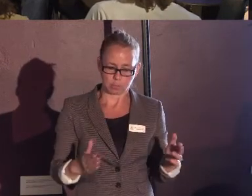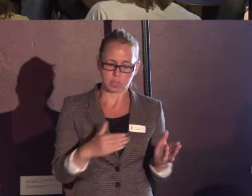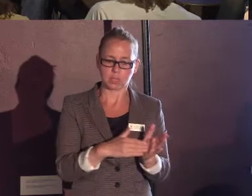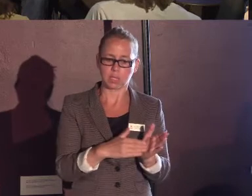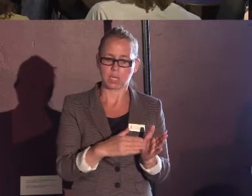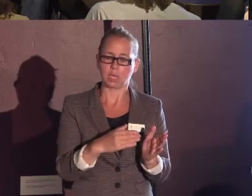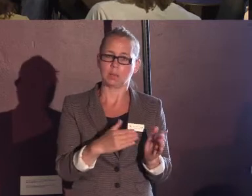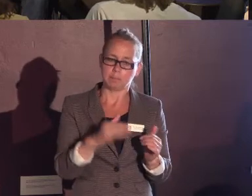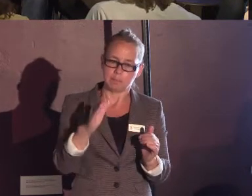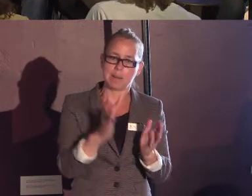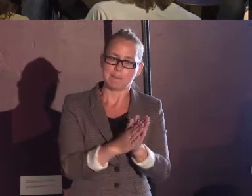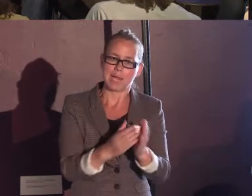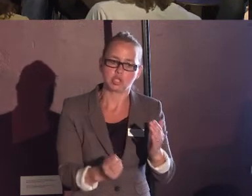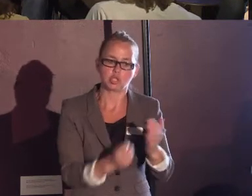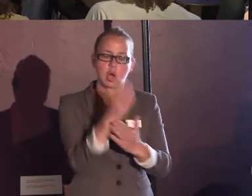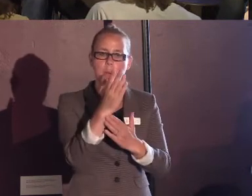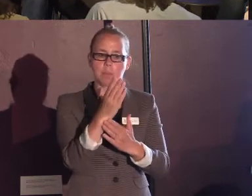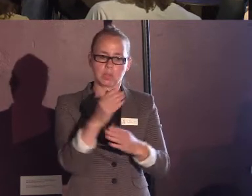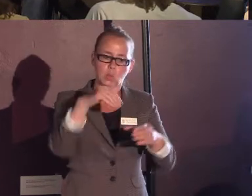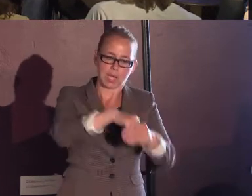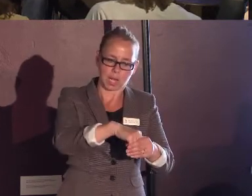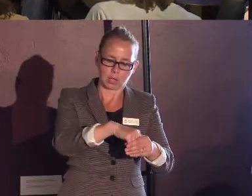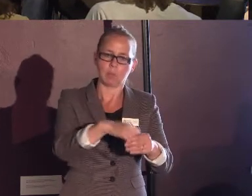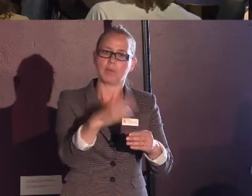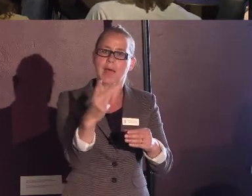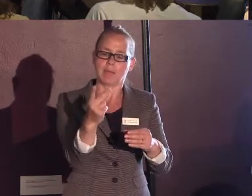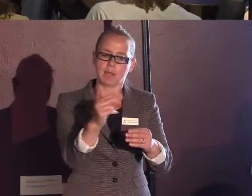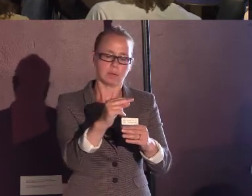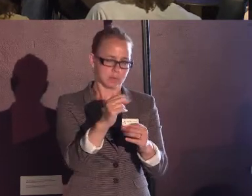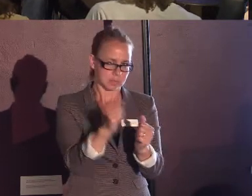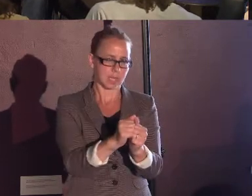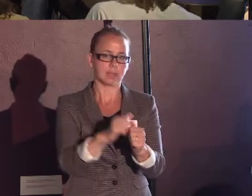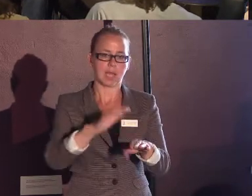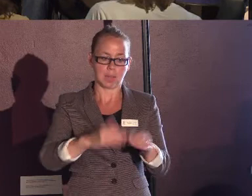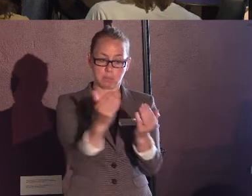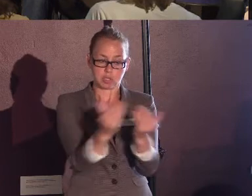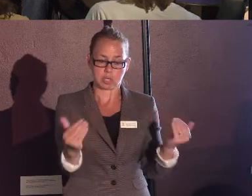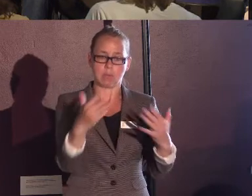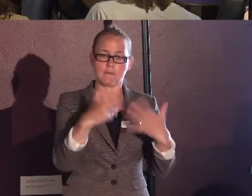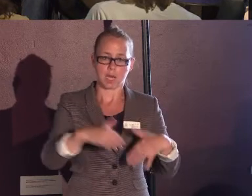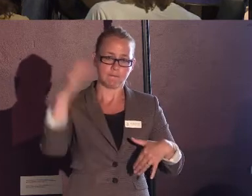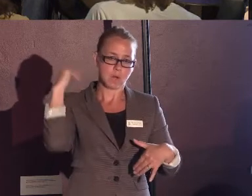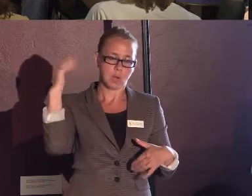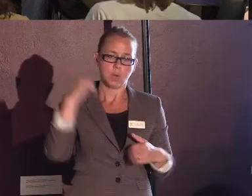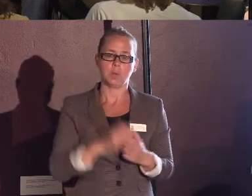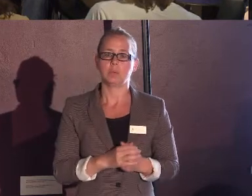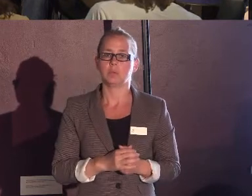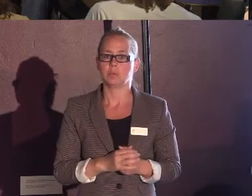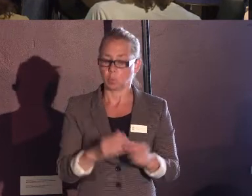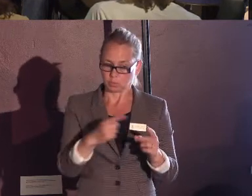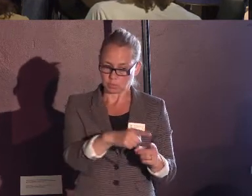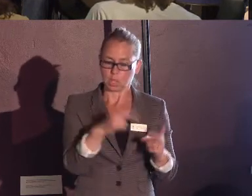för ett medskapande och ett deltagande på ett helt annat sätt än det museet har fungerat tidigare.